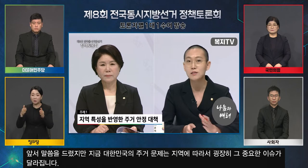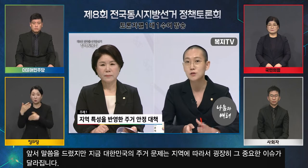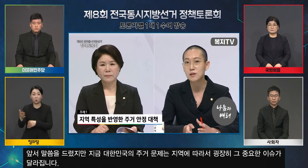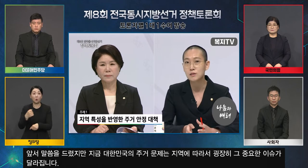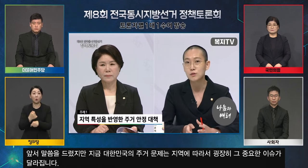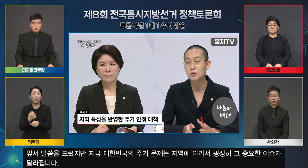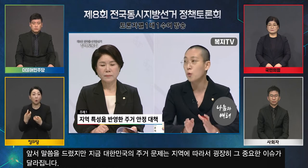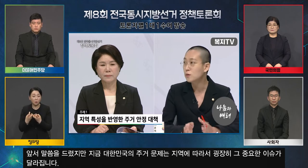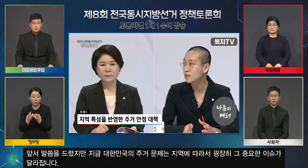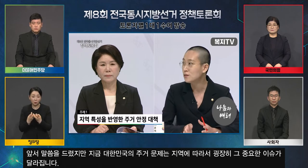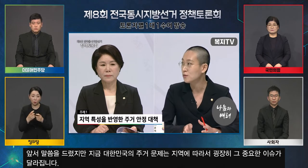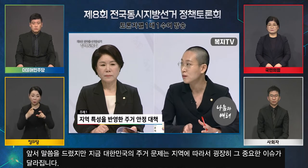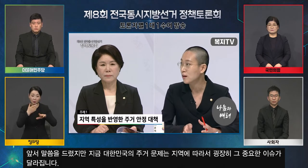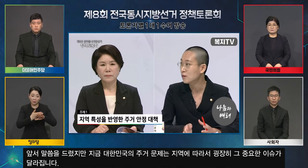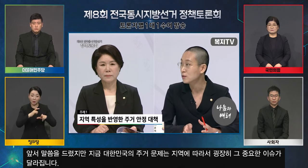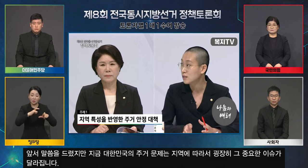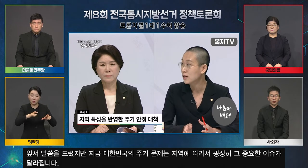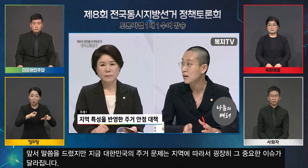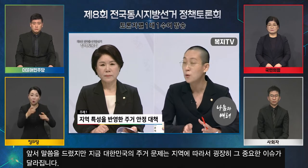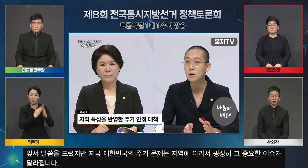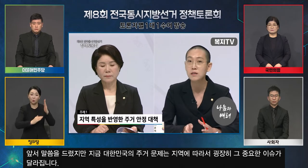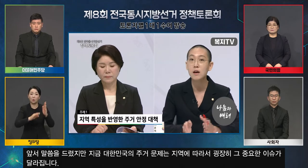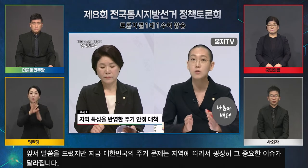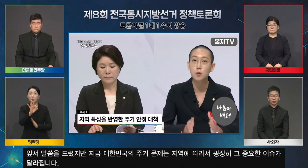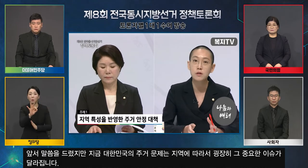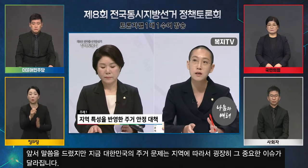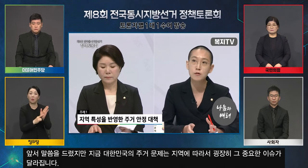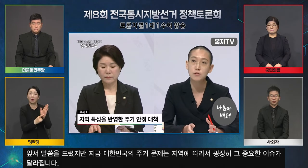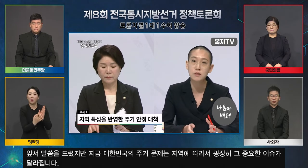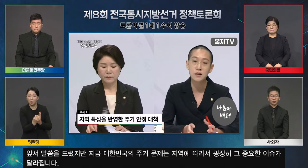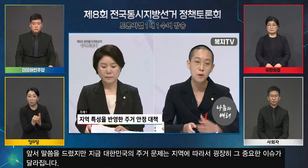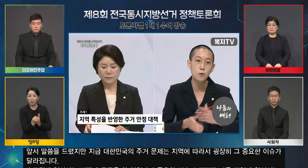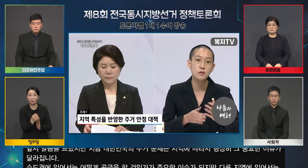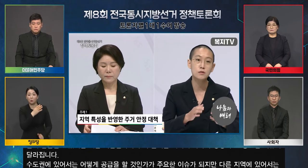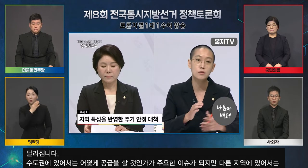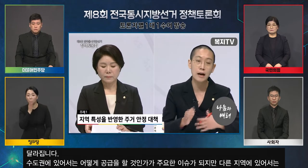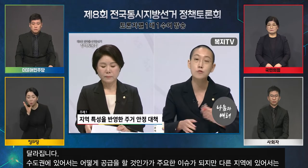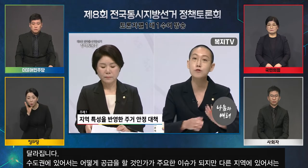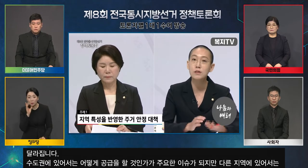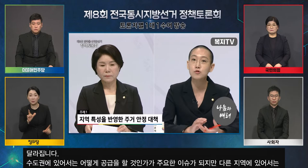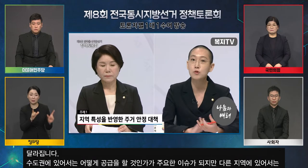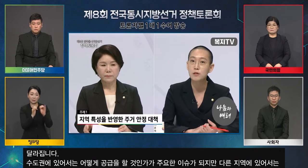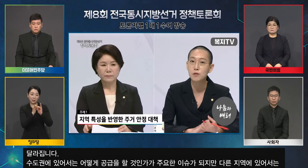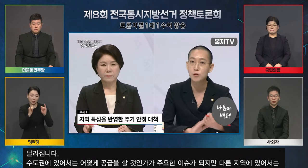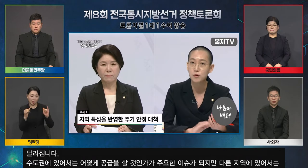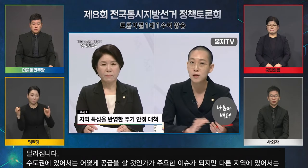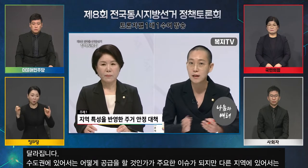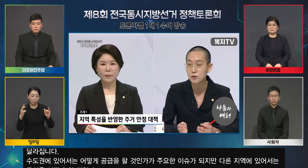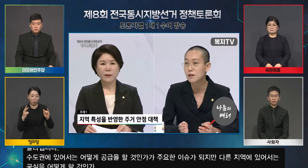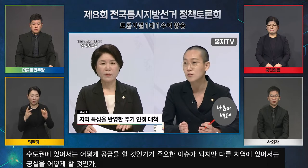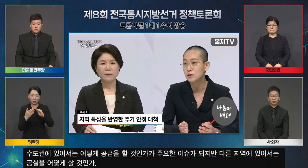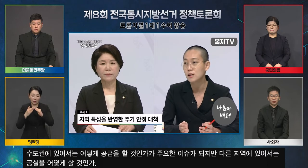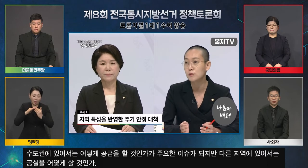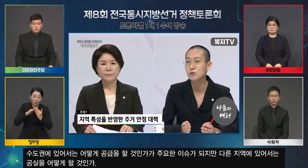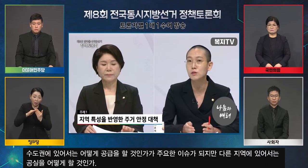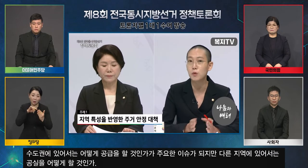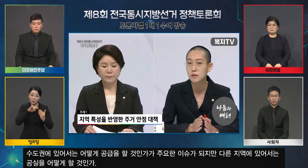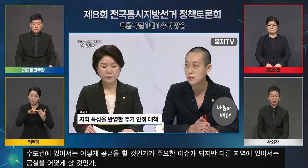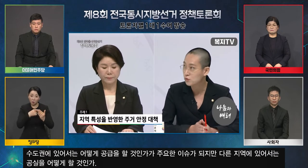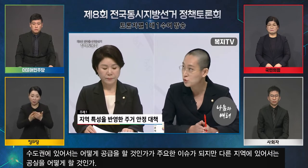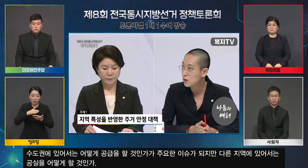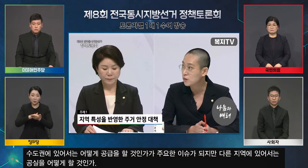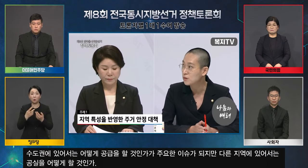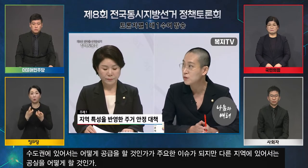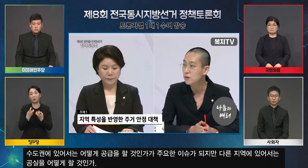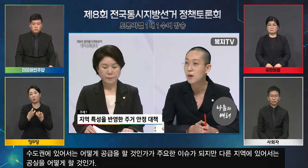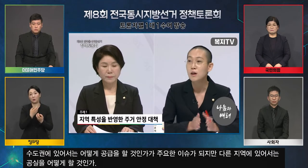다른 지역에 있어서는 공시를 어떻게 할 것인가 혹은 노인 가구들 혹은 낙후된 주거 환경을 어떻게 개선할 것인가의 문제도